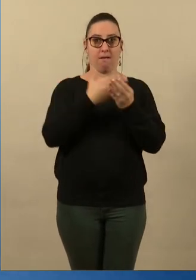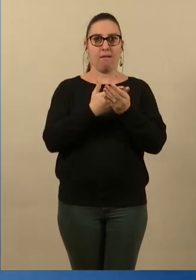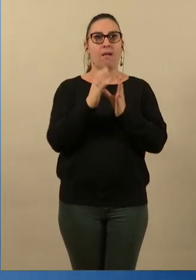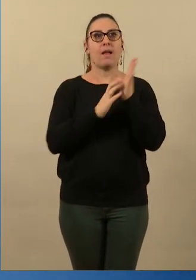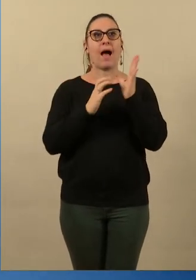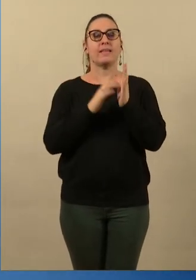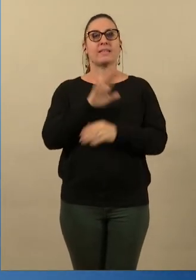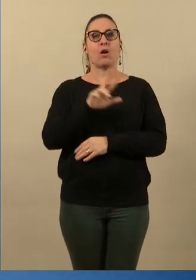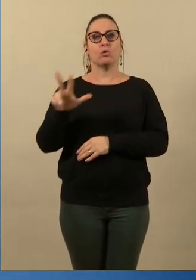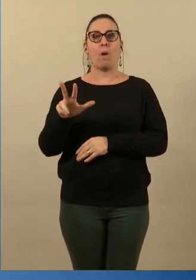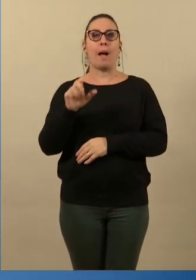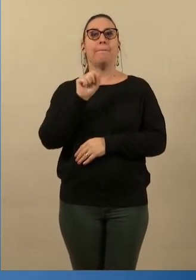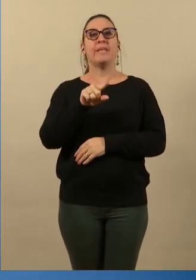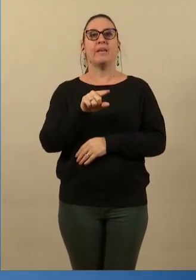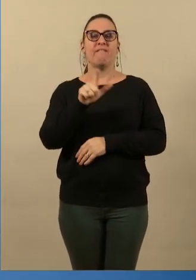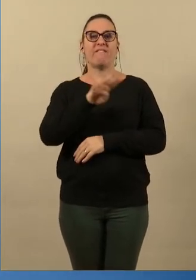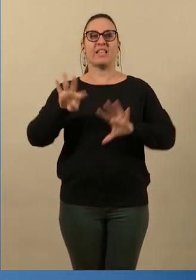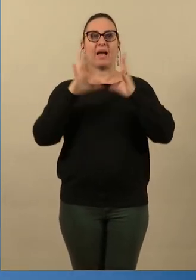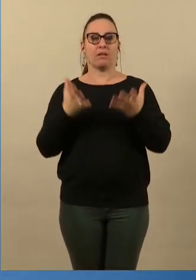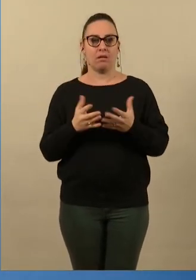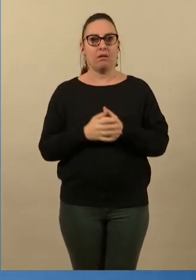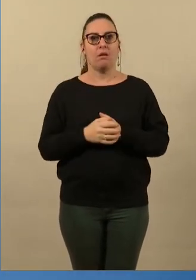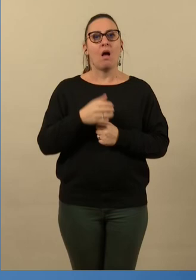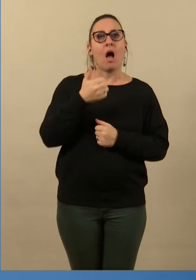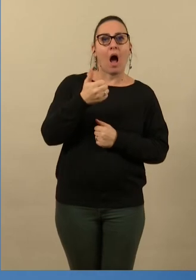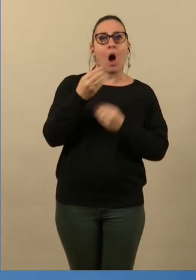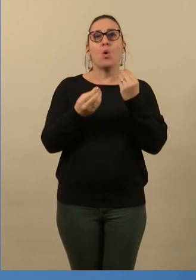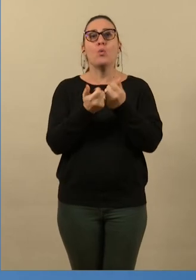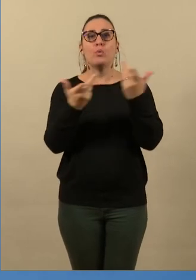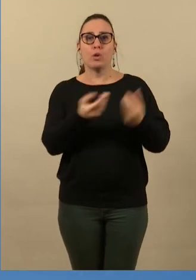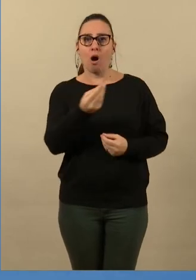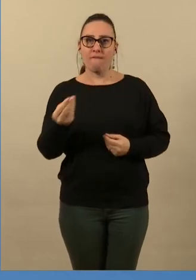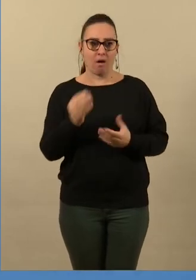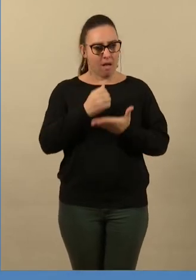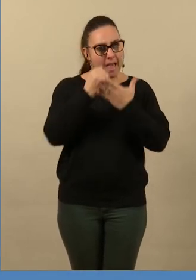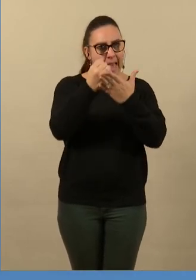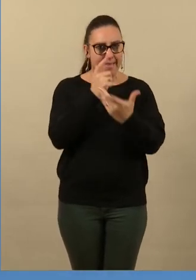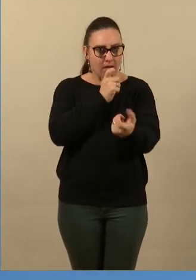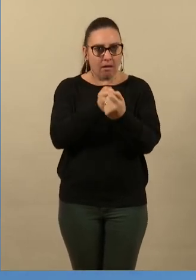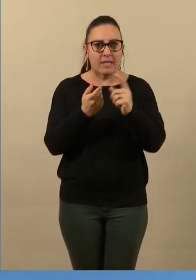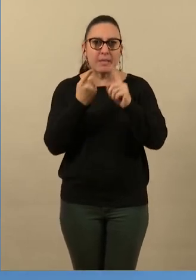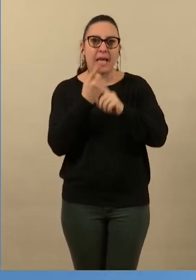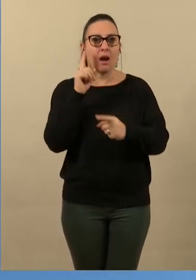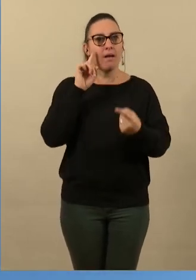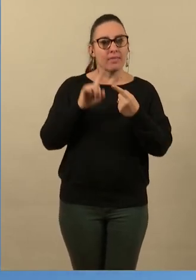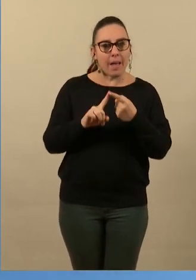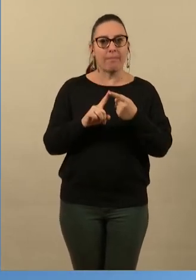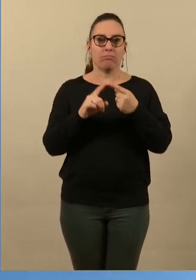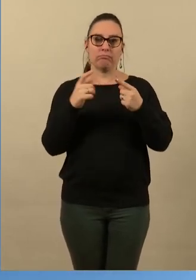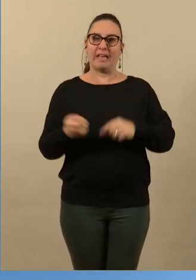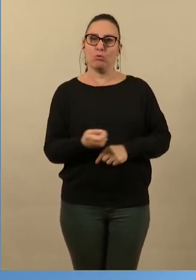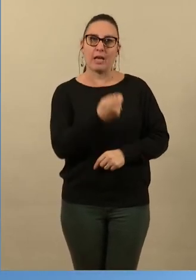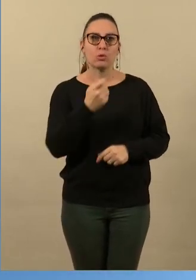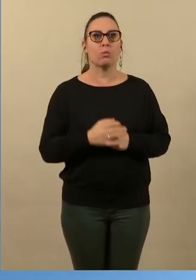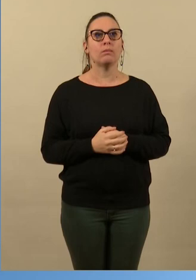PLF 24 le handicap d'une ou d'un enfant appelle des aménagements et des aides particulières dans son accès à l'éducation dans